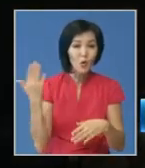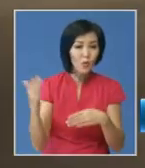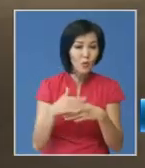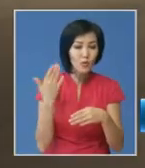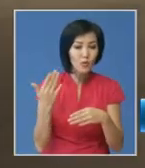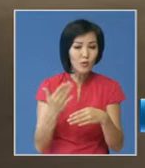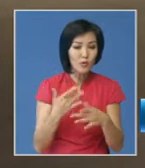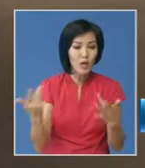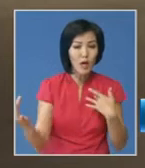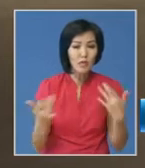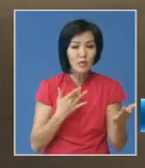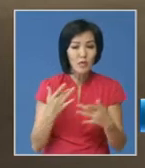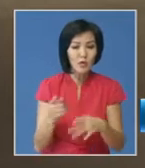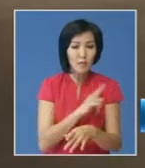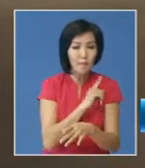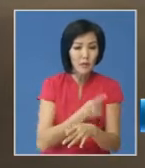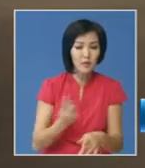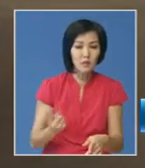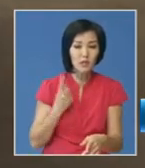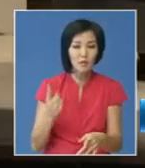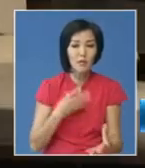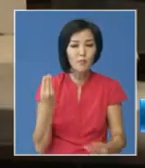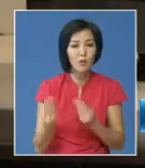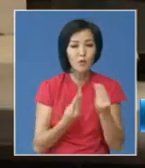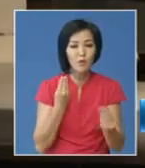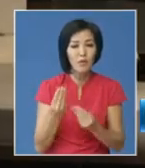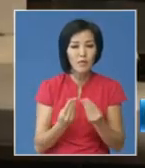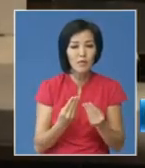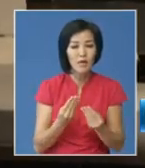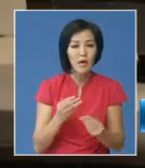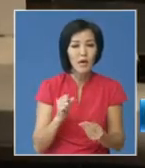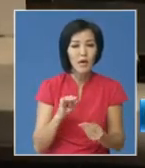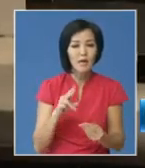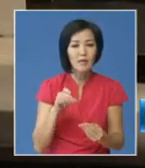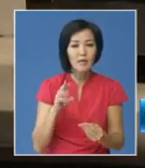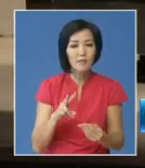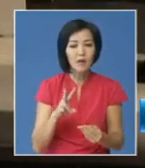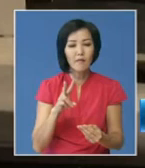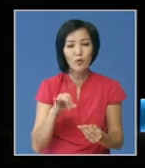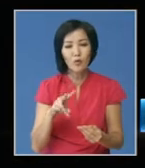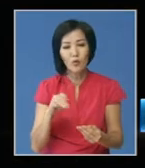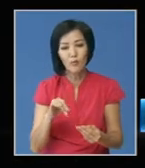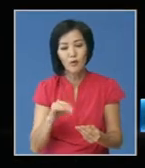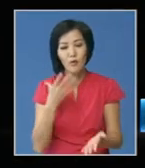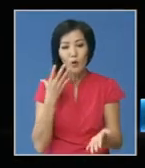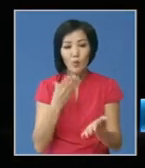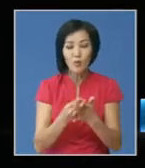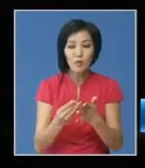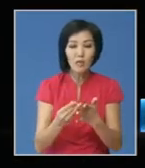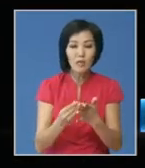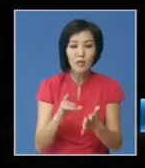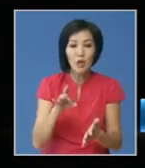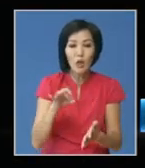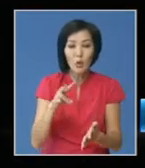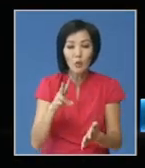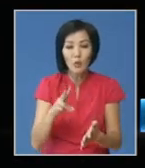актерлар асқан шеберлікпен ойнады. Сағындық Жұмәділ, Еркебұлан Айдынбаев және Абай Нұғмановтар өз рөлдерін жетеріне жеткізіп